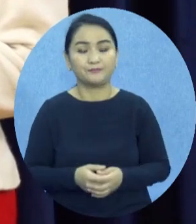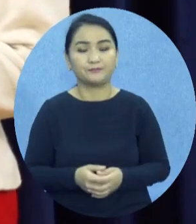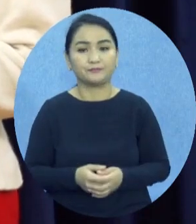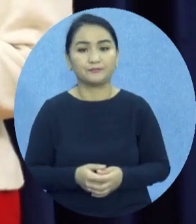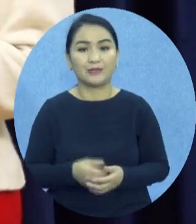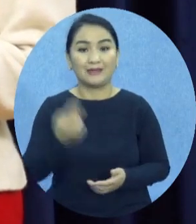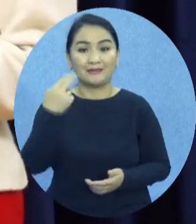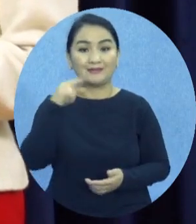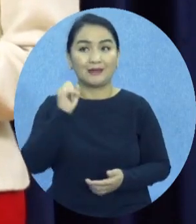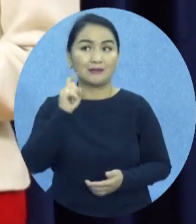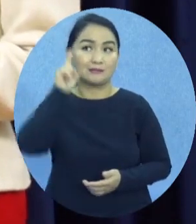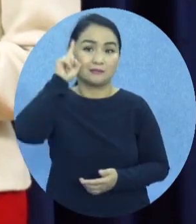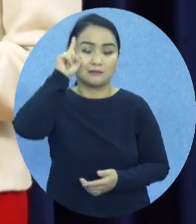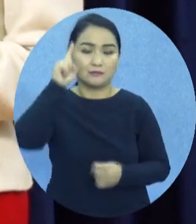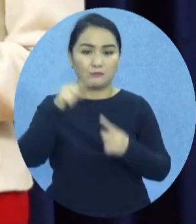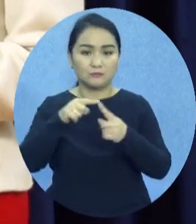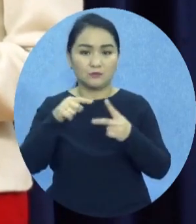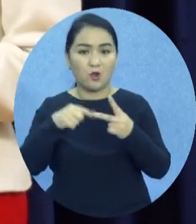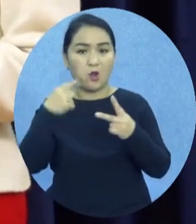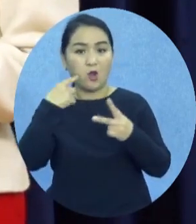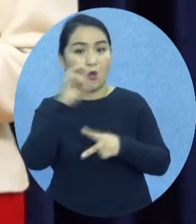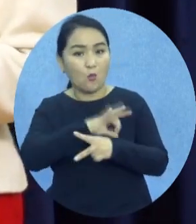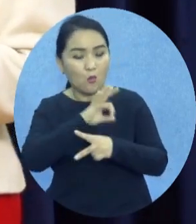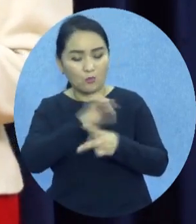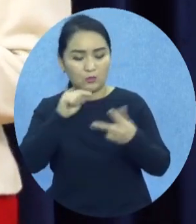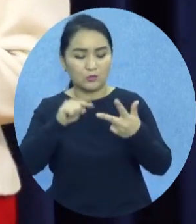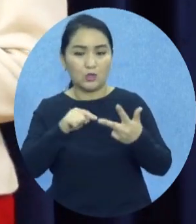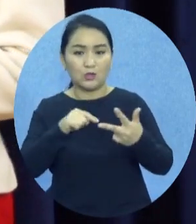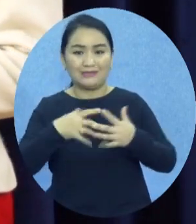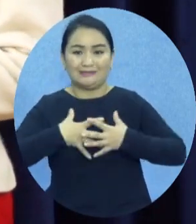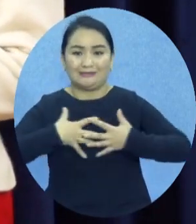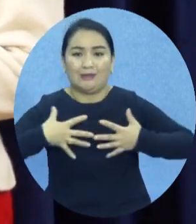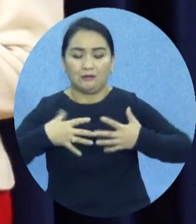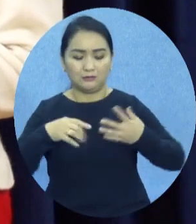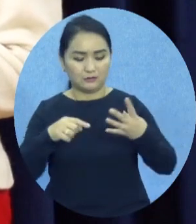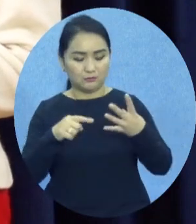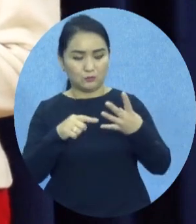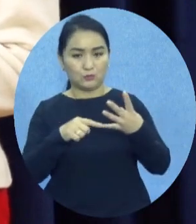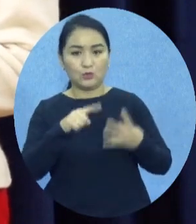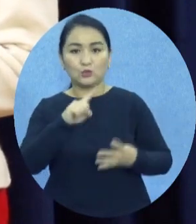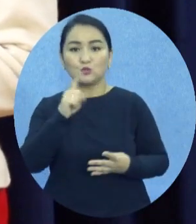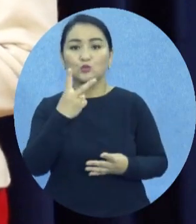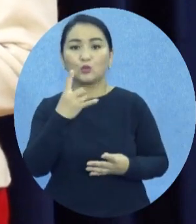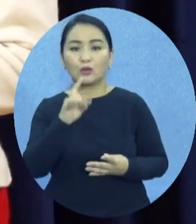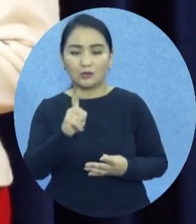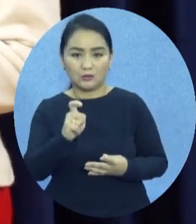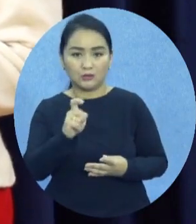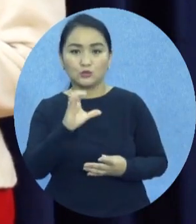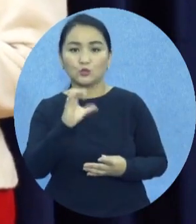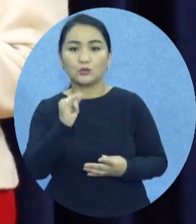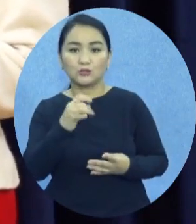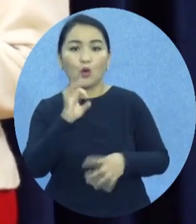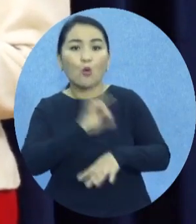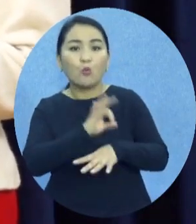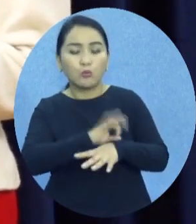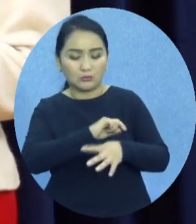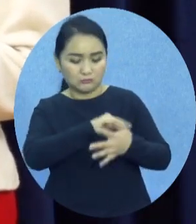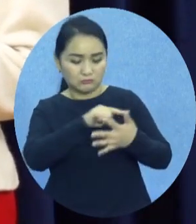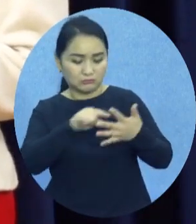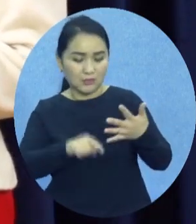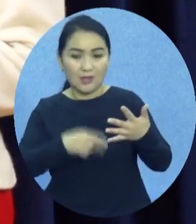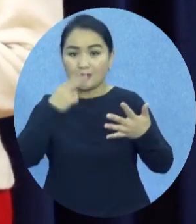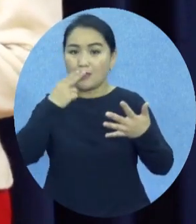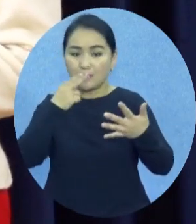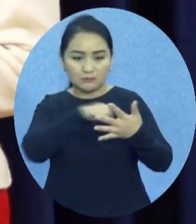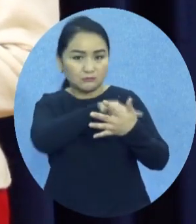чихрийн шижинтэй, тархалттай, зүрх сосны өвчтэй хүмүүсүүд, тамхи татдаг хүмүүсүүд их хүндэрч байна. Тэгээд тэр хүндрэлээс сэргийлэх